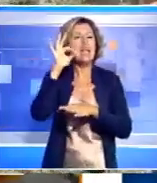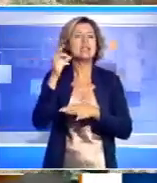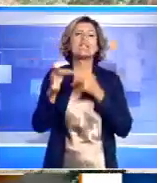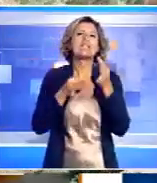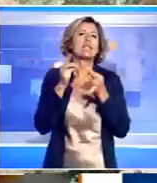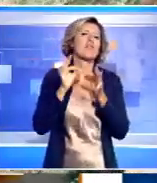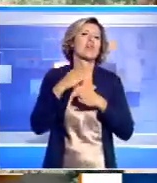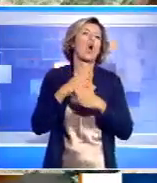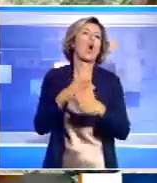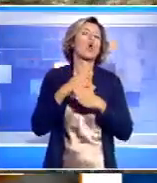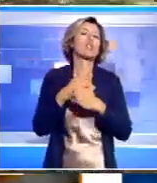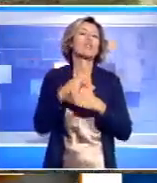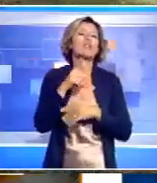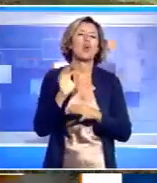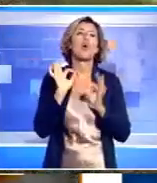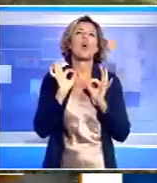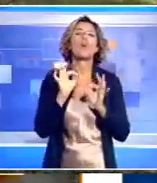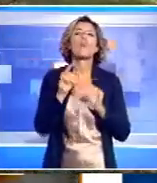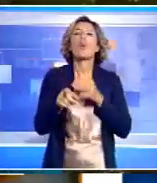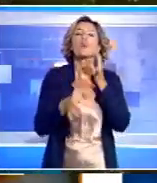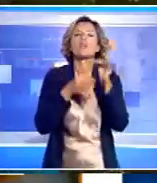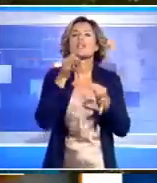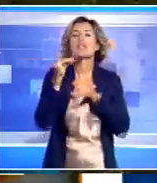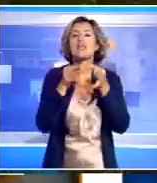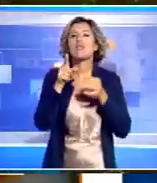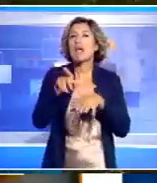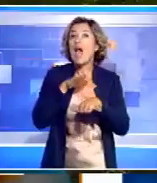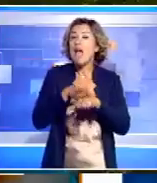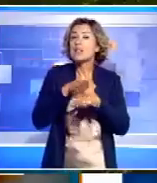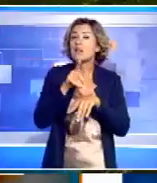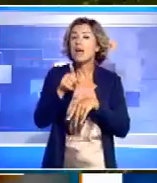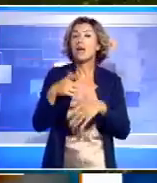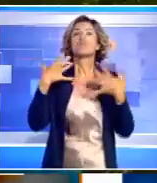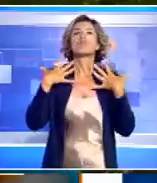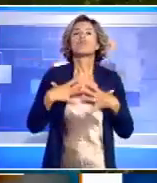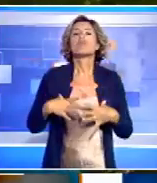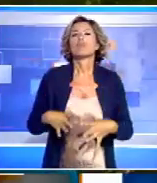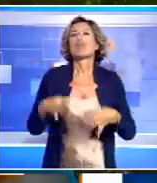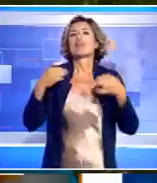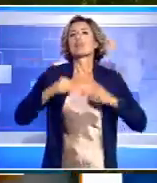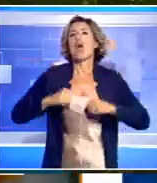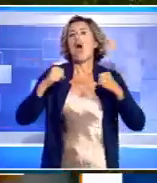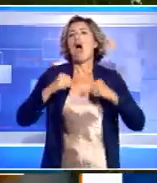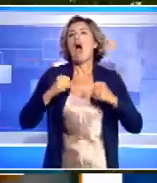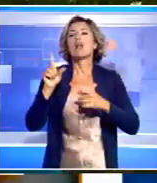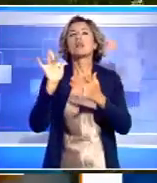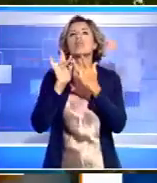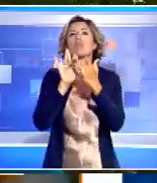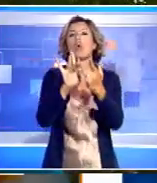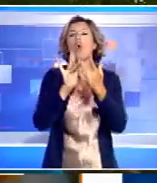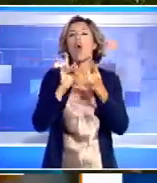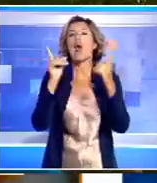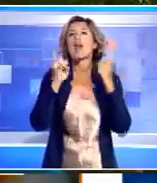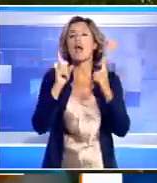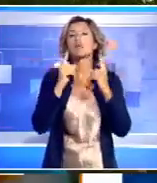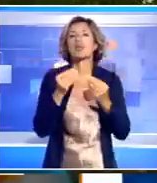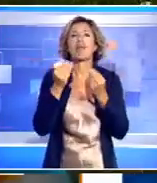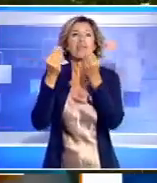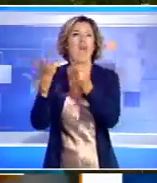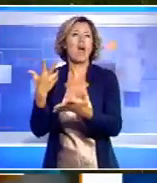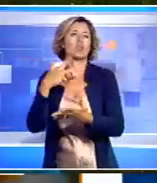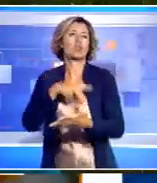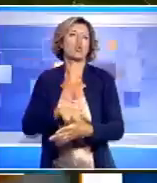Per noi sono i pilastri del bagno di foresta. Individui più sani e più connessi alla natura creano una società più sana e questo